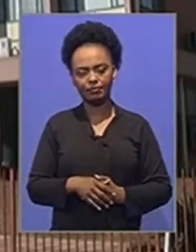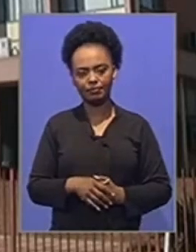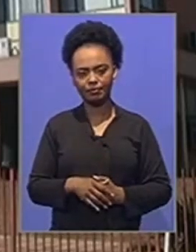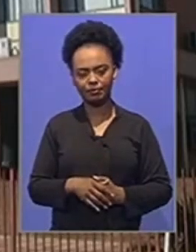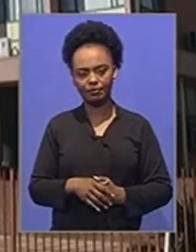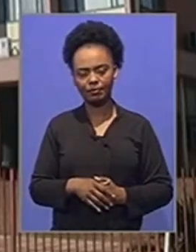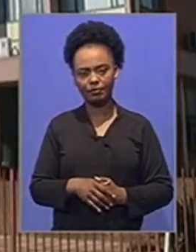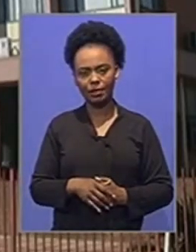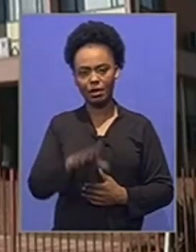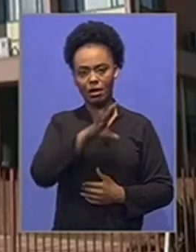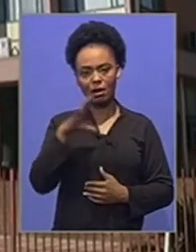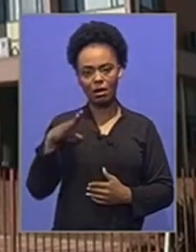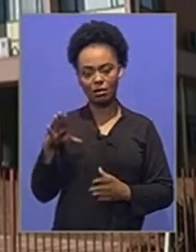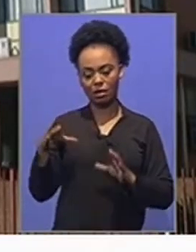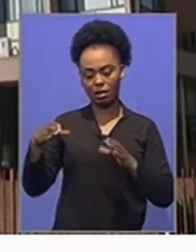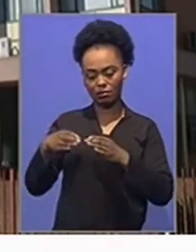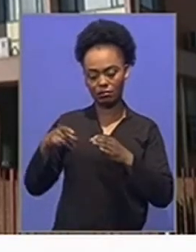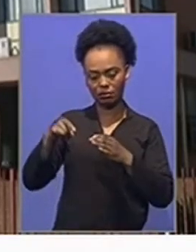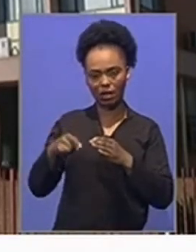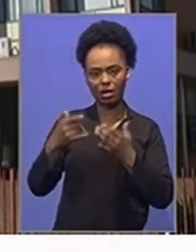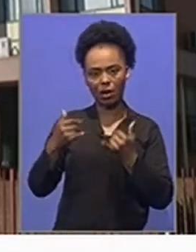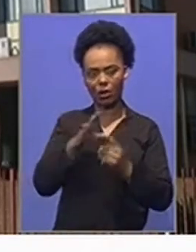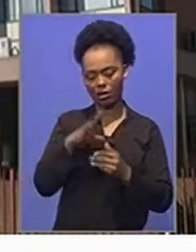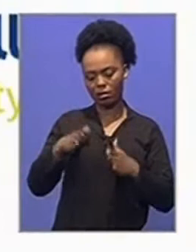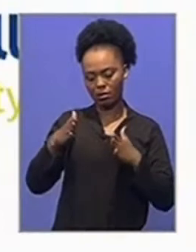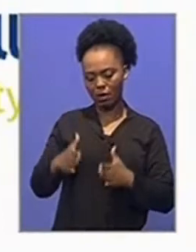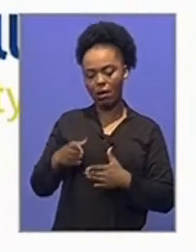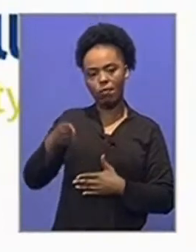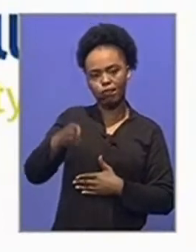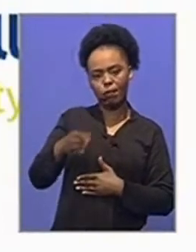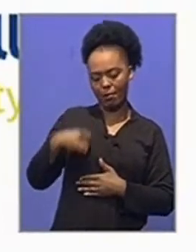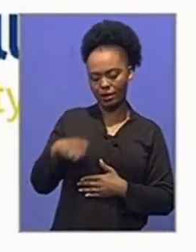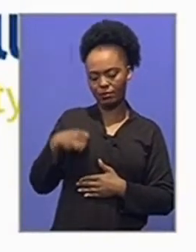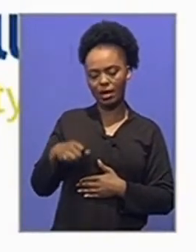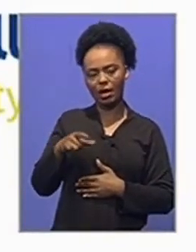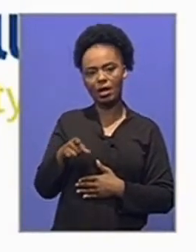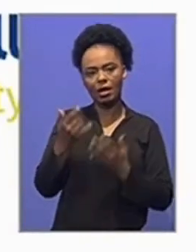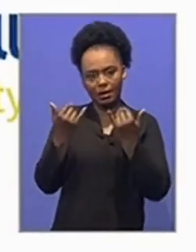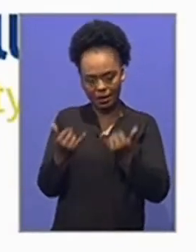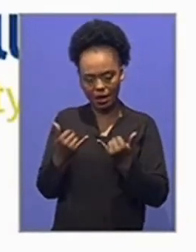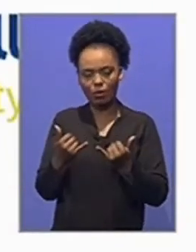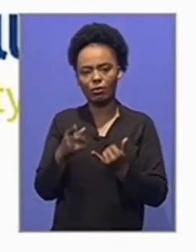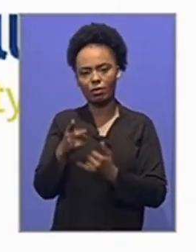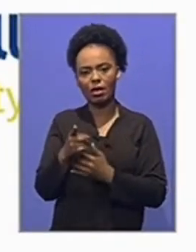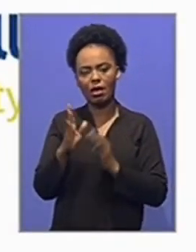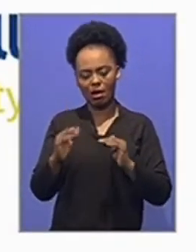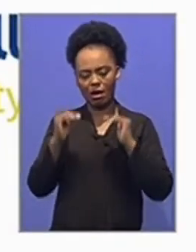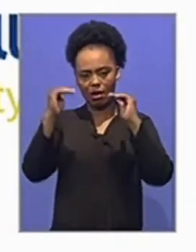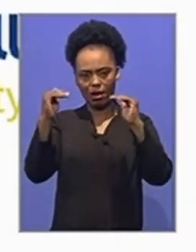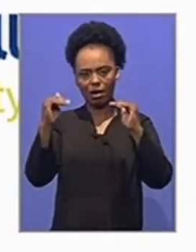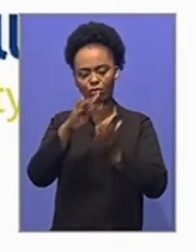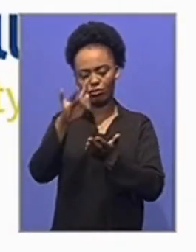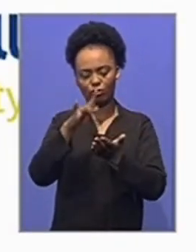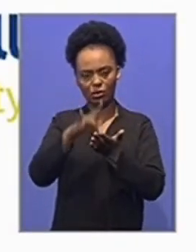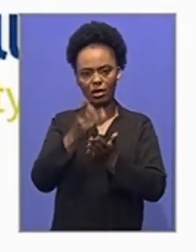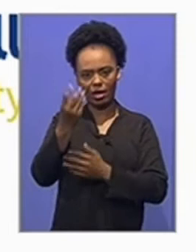balekgotla bao ba amegang go tlaga kwa masepaleng wa Ramotsheremoila le wa Maqwasi Hills ga jaana ba mo maemong a kwa godingwana. Bone